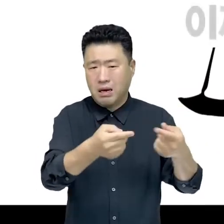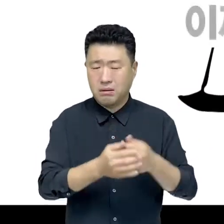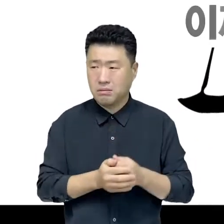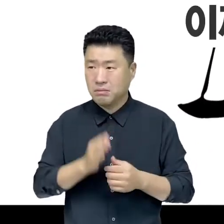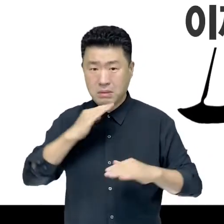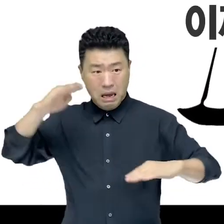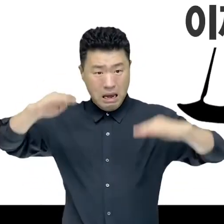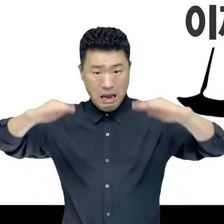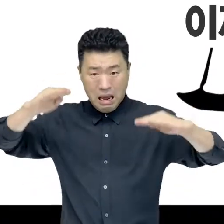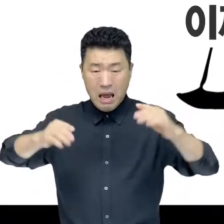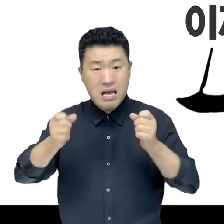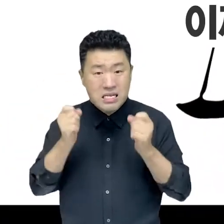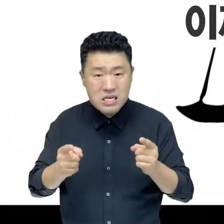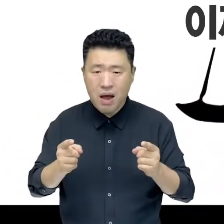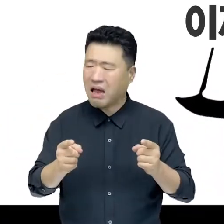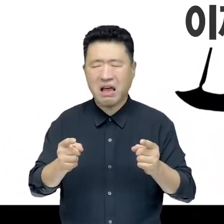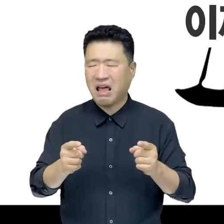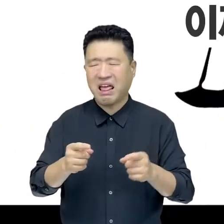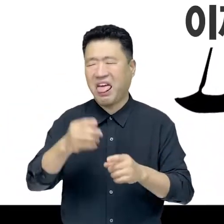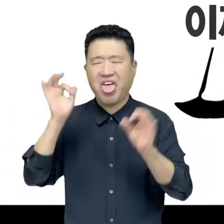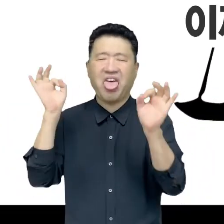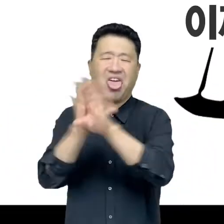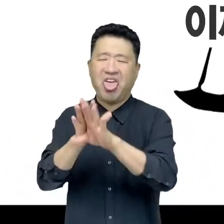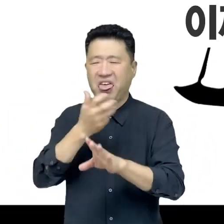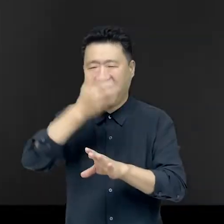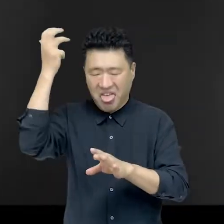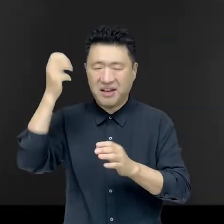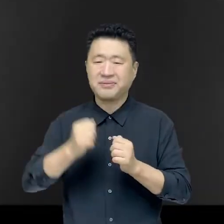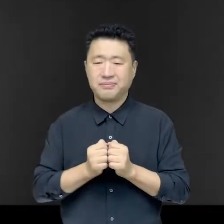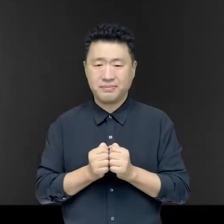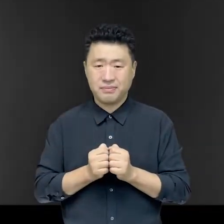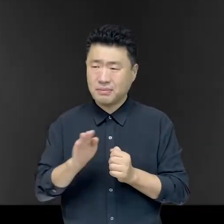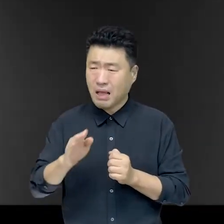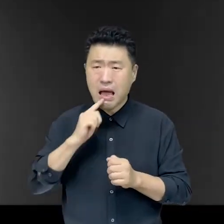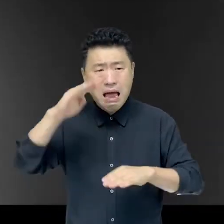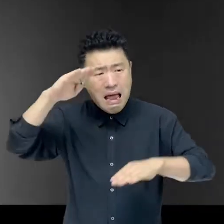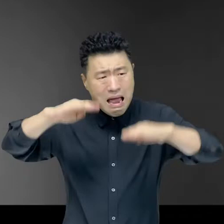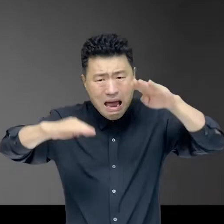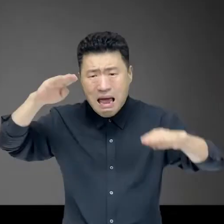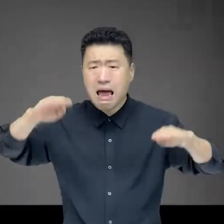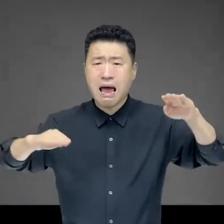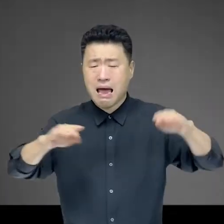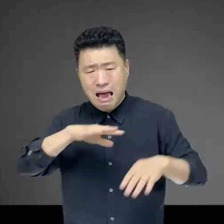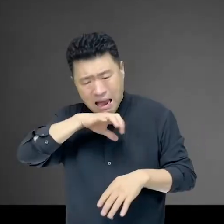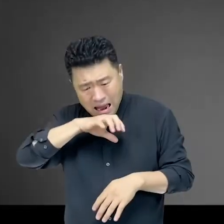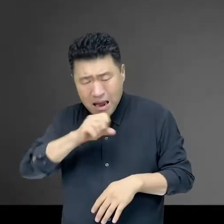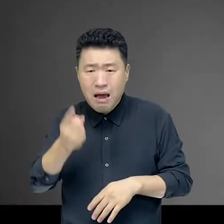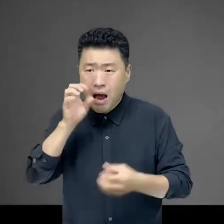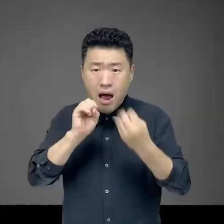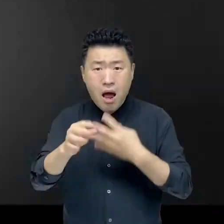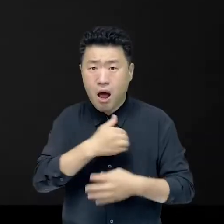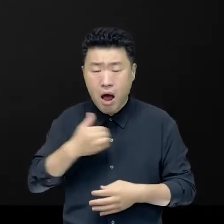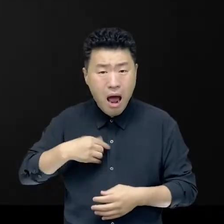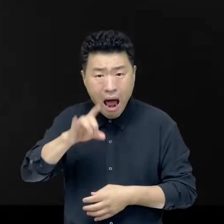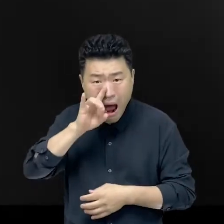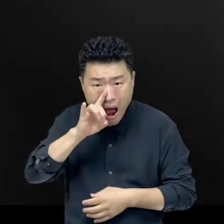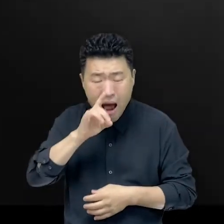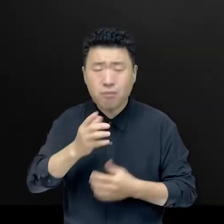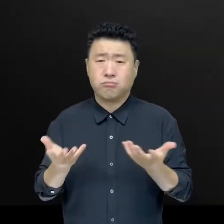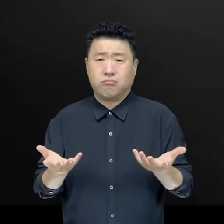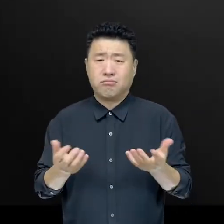기회의 평등이라는 꿈은 이제 미신이 되어버렸다. 이런 불공정과 불만에 응답할 수